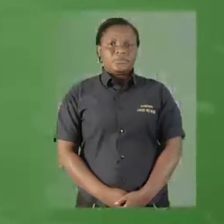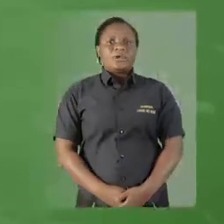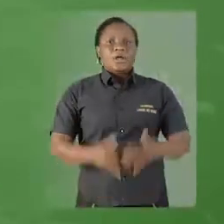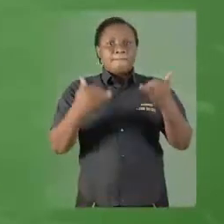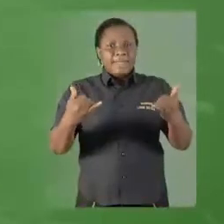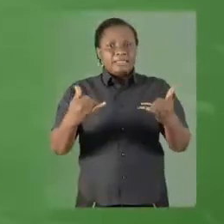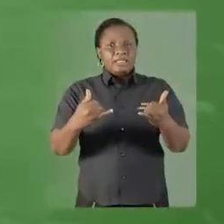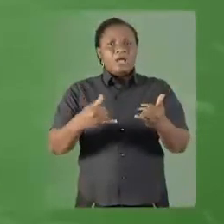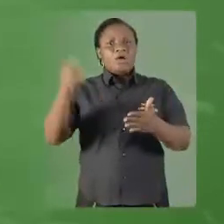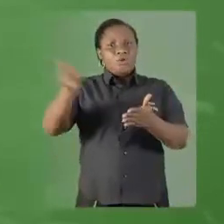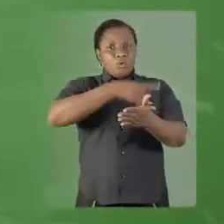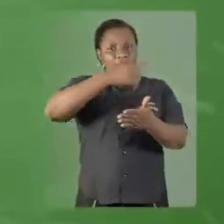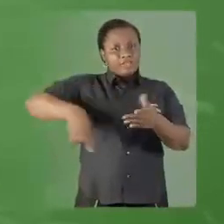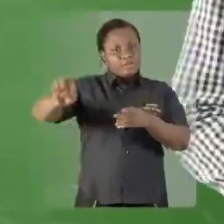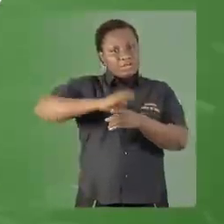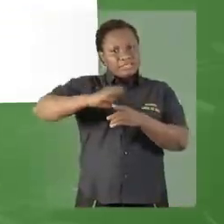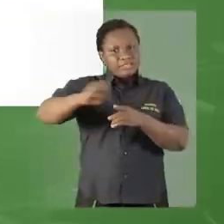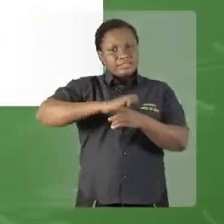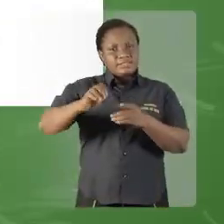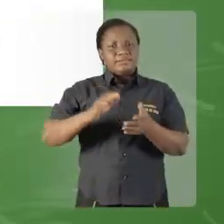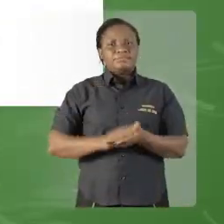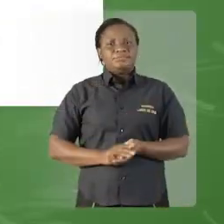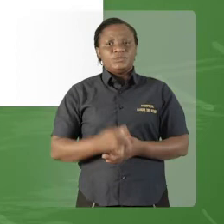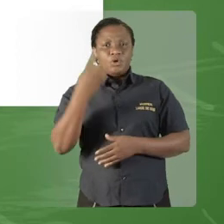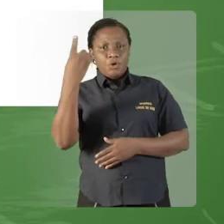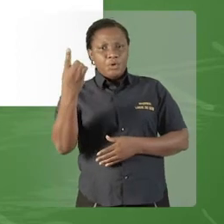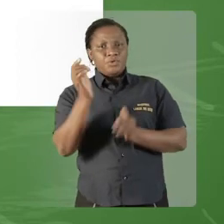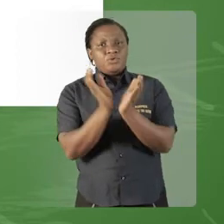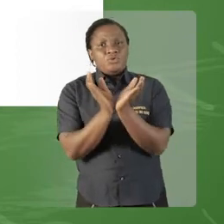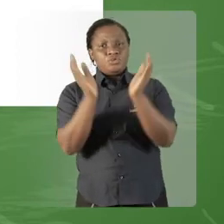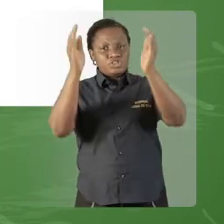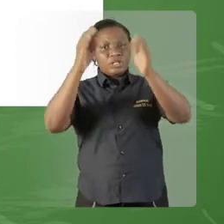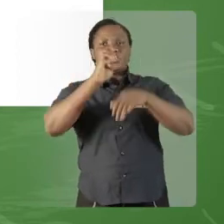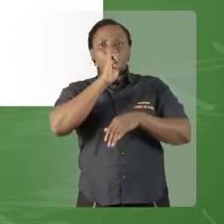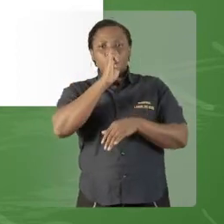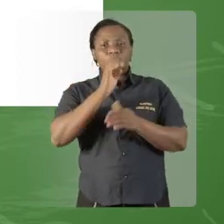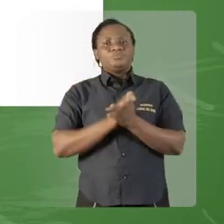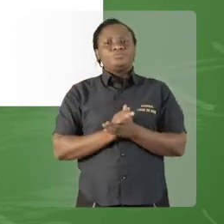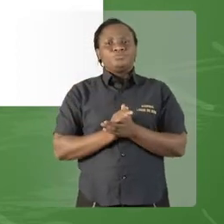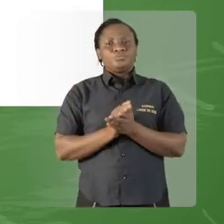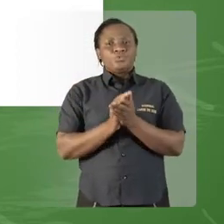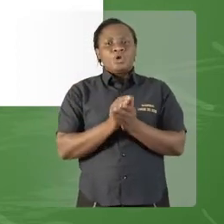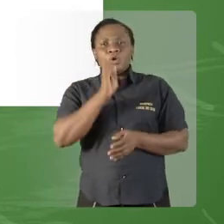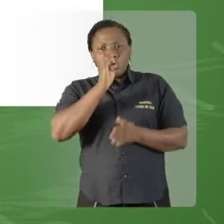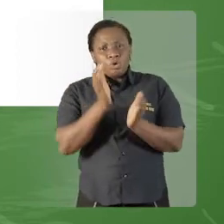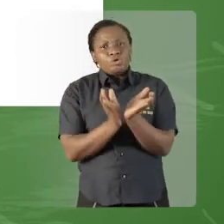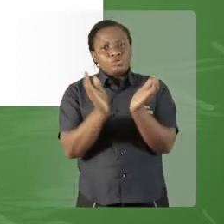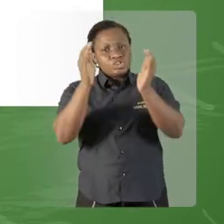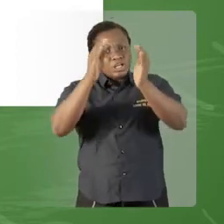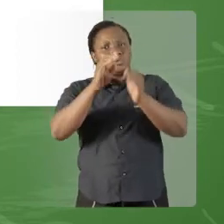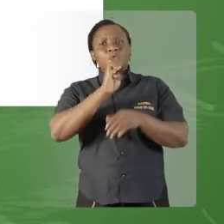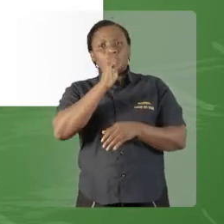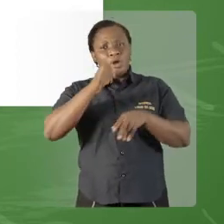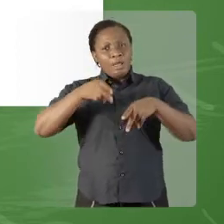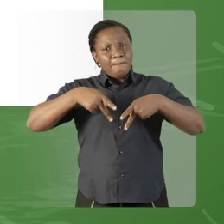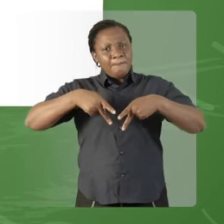Nous allons passer à la correction de l'exercice. 1. Le château d'eau. L'eau du château d'eau sert